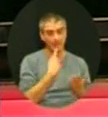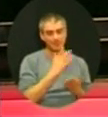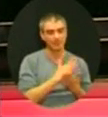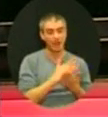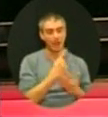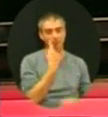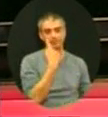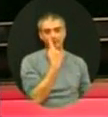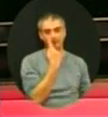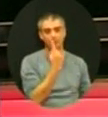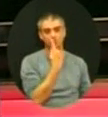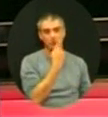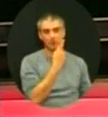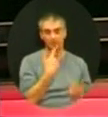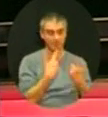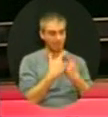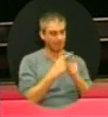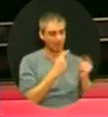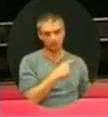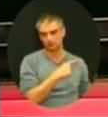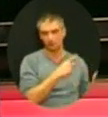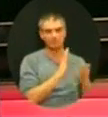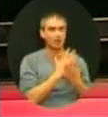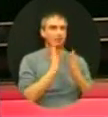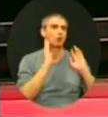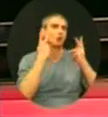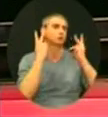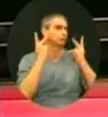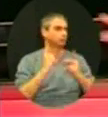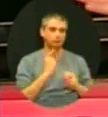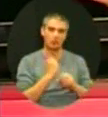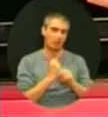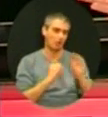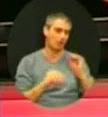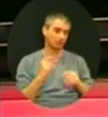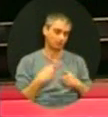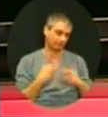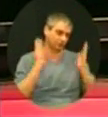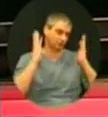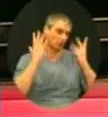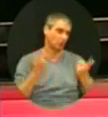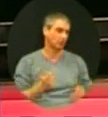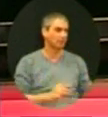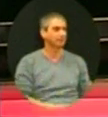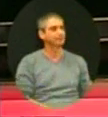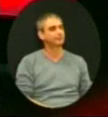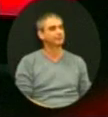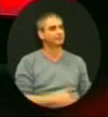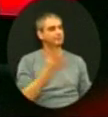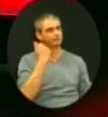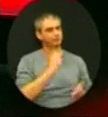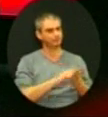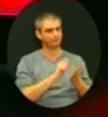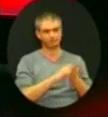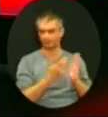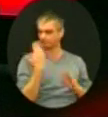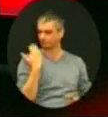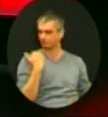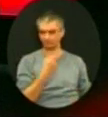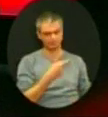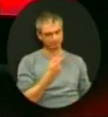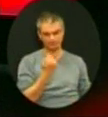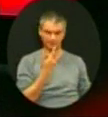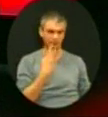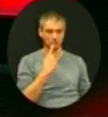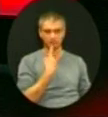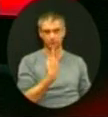החלטה אחת בודדת מצוק איתן, אבל החלטה כל כך משמעותית שלא יושמה. וזה שערוריה. אגב, הייתה כתבה לפני קצת